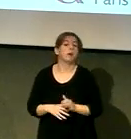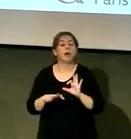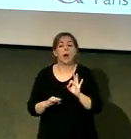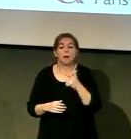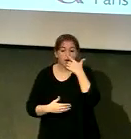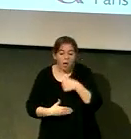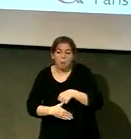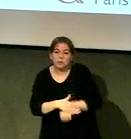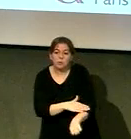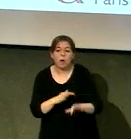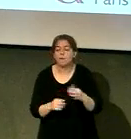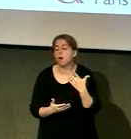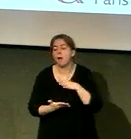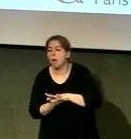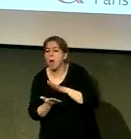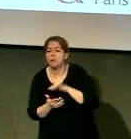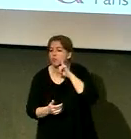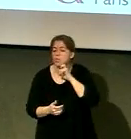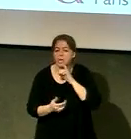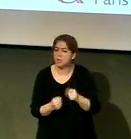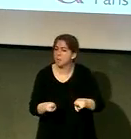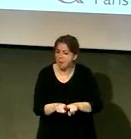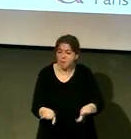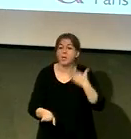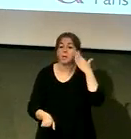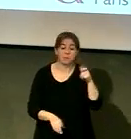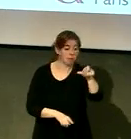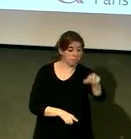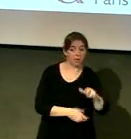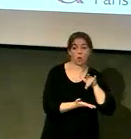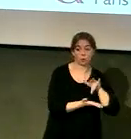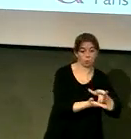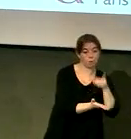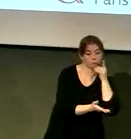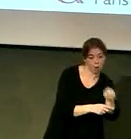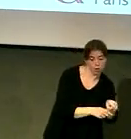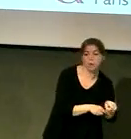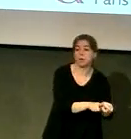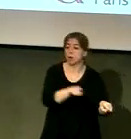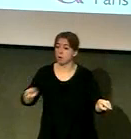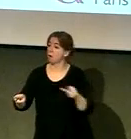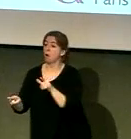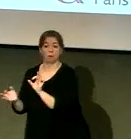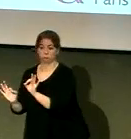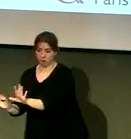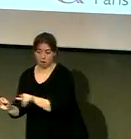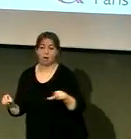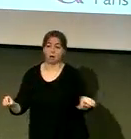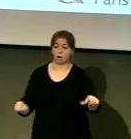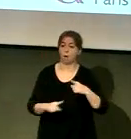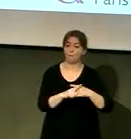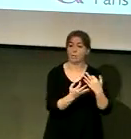âge et sexe équivalent, quelqu'un qui consomme des produits a un risque multiplié par 10